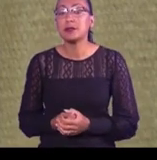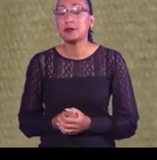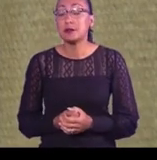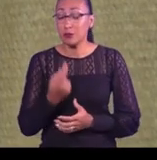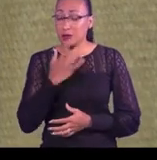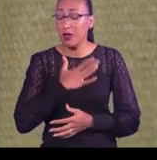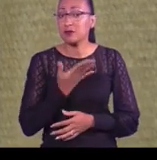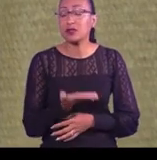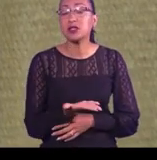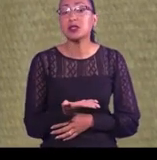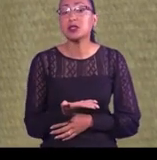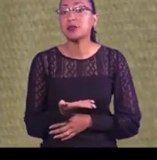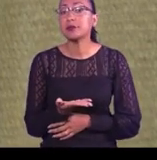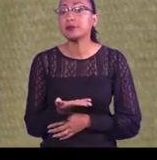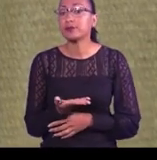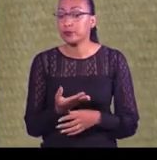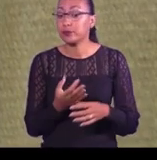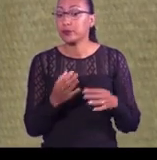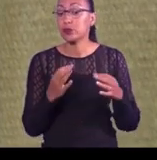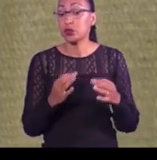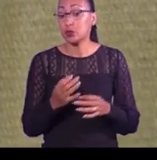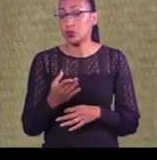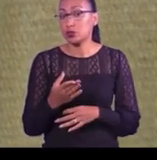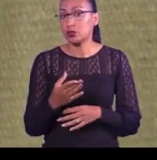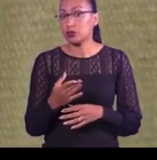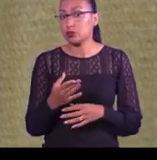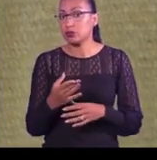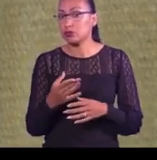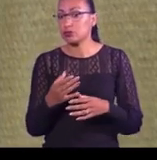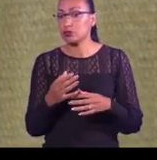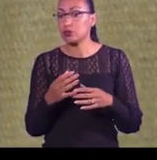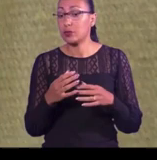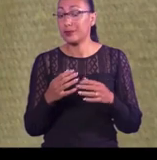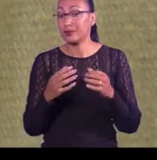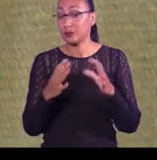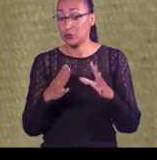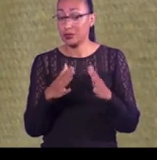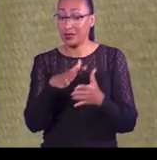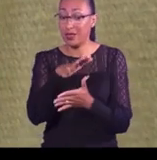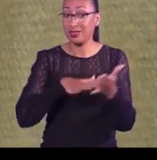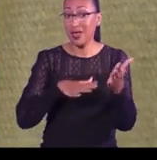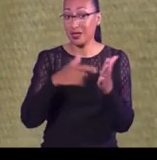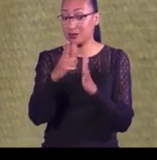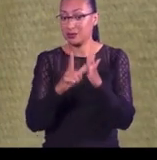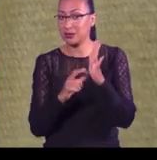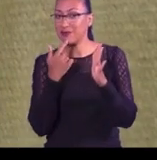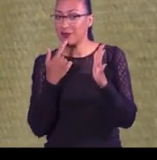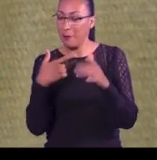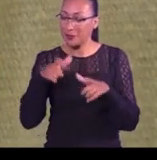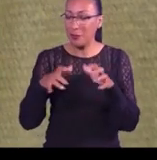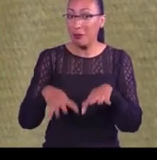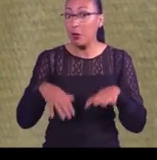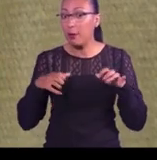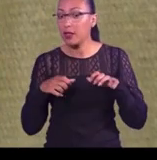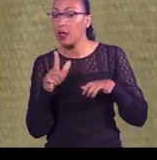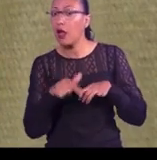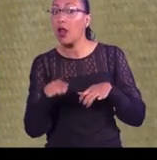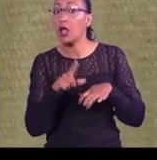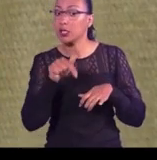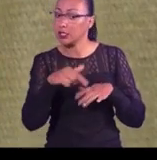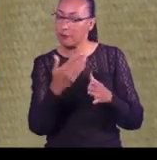qu'il y a déjà une première piste qu'on peut utiliser, parce que s'il y a ordonnance, il y a des parlementaires dans la salle. Ça veut dire qu'il faut que ce soit